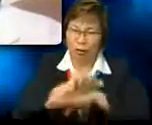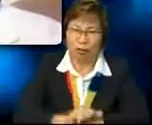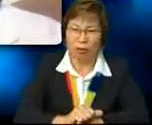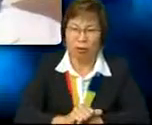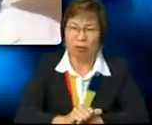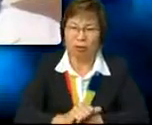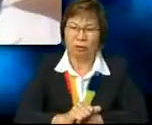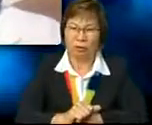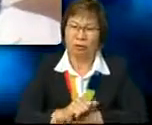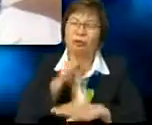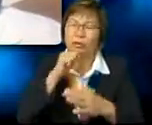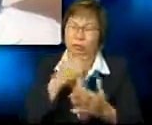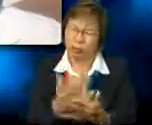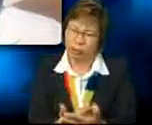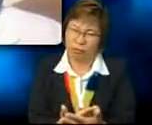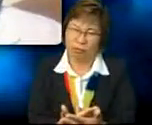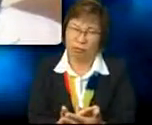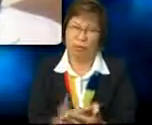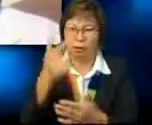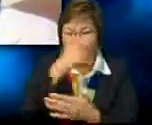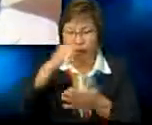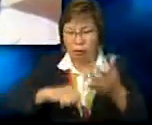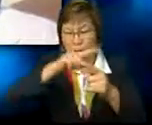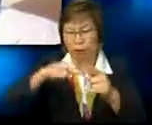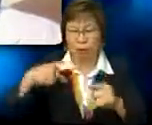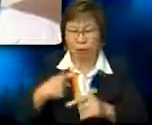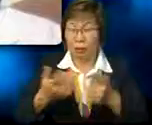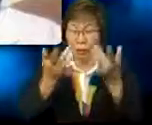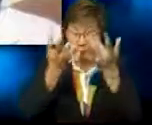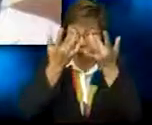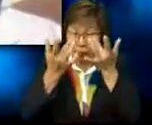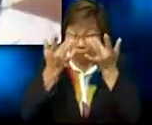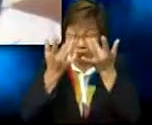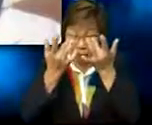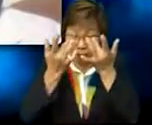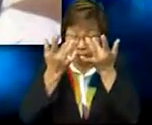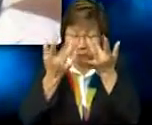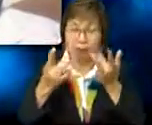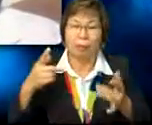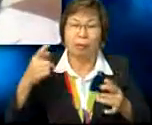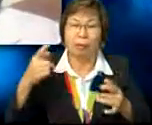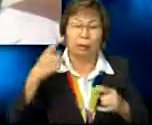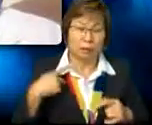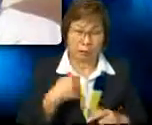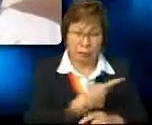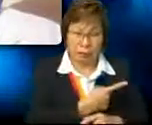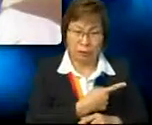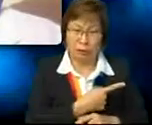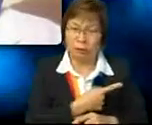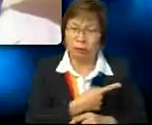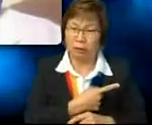yang agak kurang baik. Ya, kerana apabila kita meletakkan kanta lekap di atas mata kita,